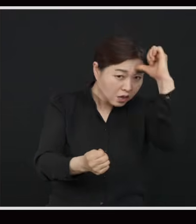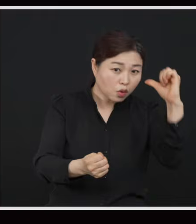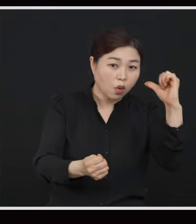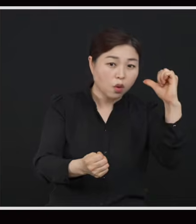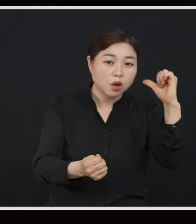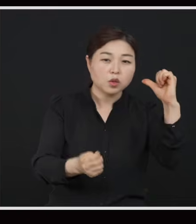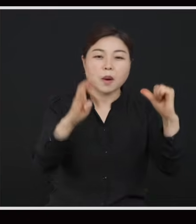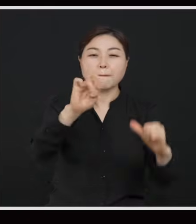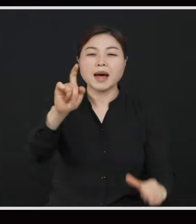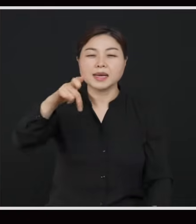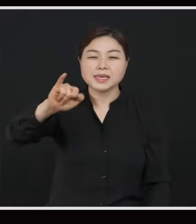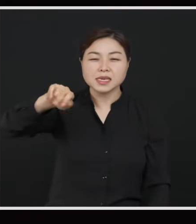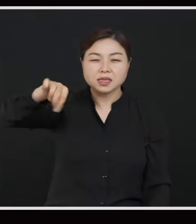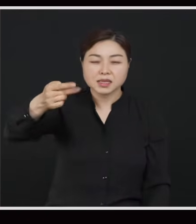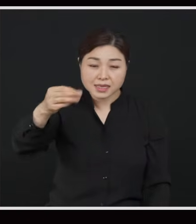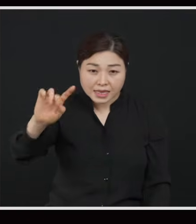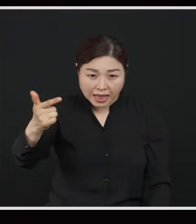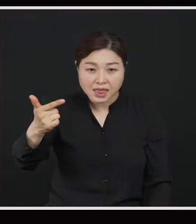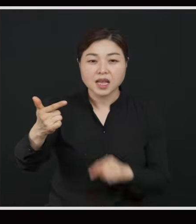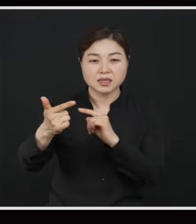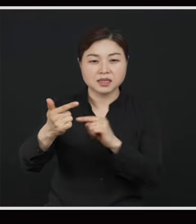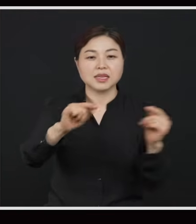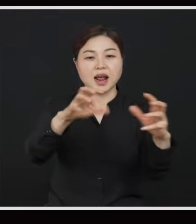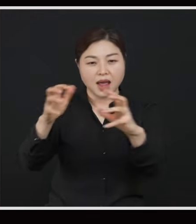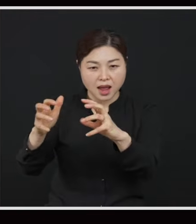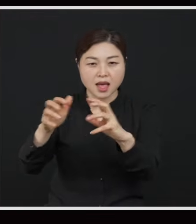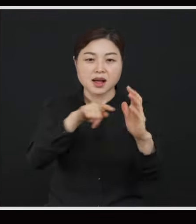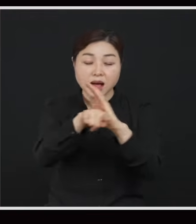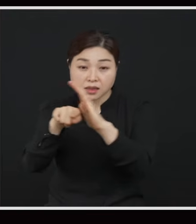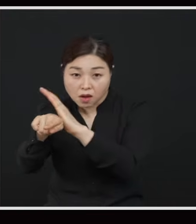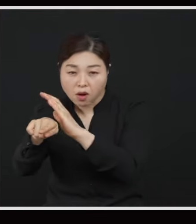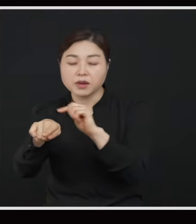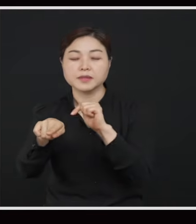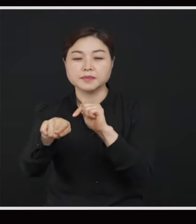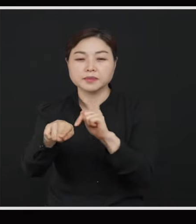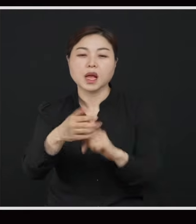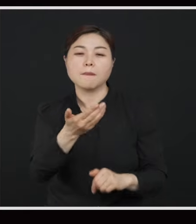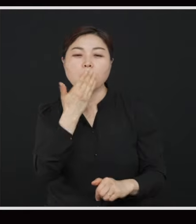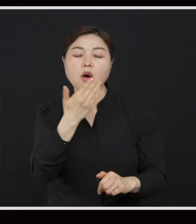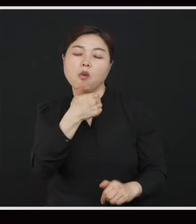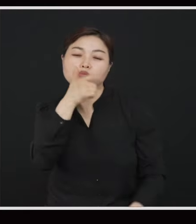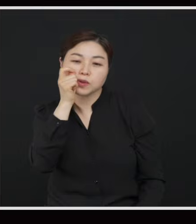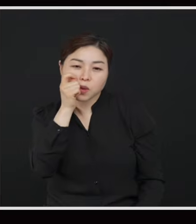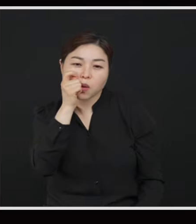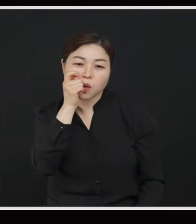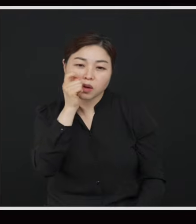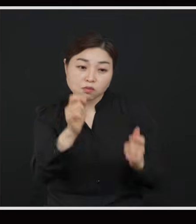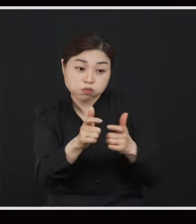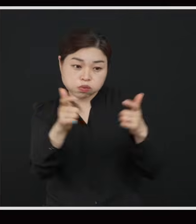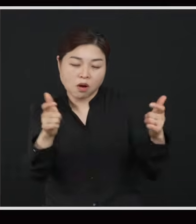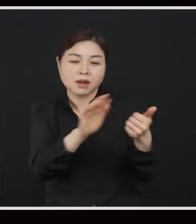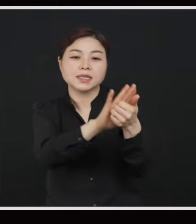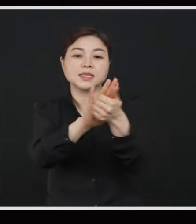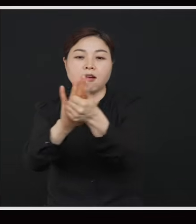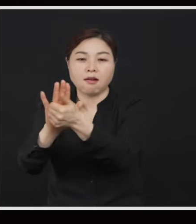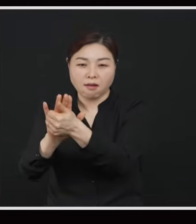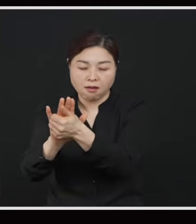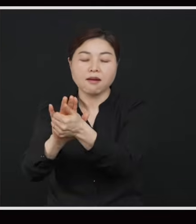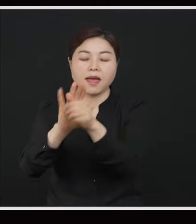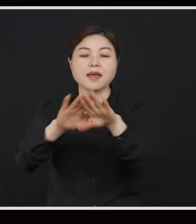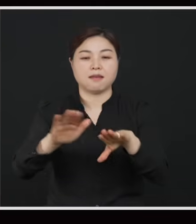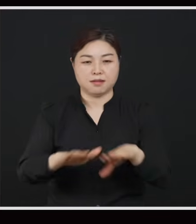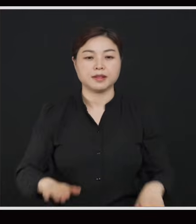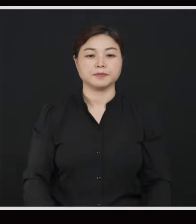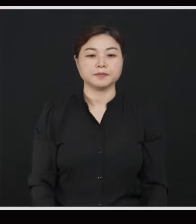인도하고 파키스탄이에요. 그래서 거기 가서 인도 파키스탄 식량 작업을 도와줍니다. 이